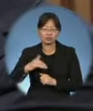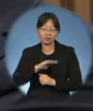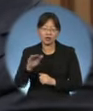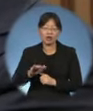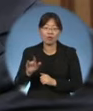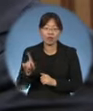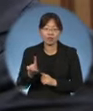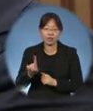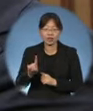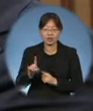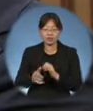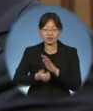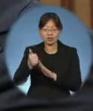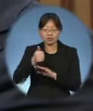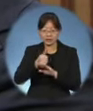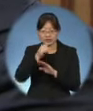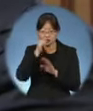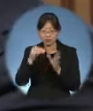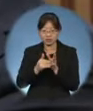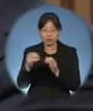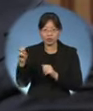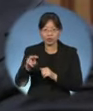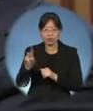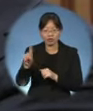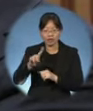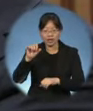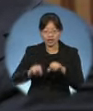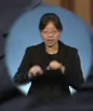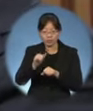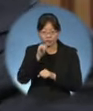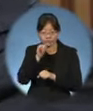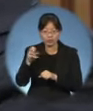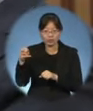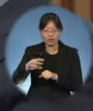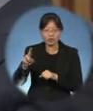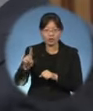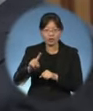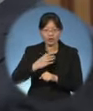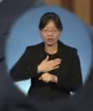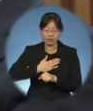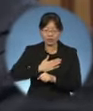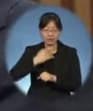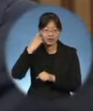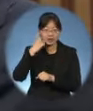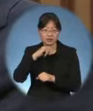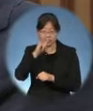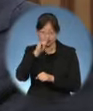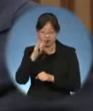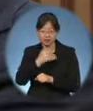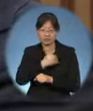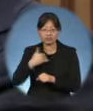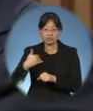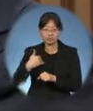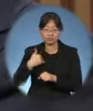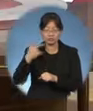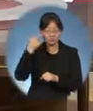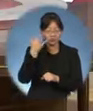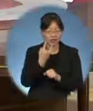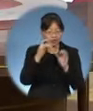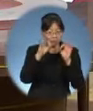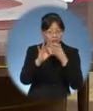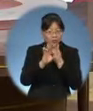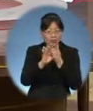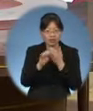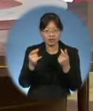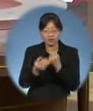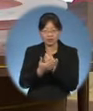어떤 성취를 하거나 어떤 행동을 하거나 어떤 감정을 느끼게 된다는 것이죠. 즉 뇌는